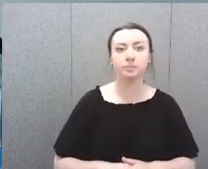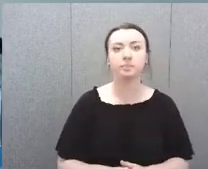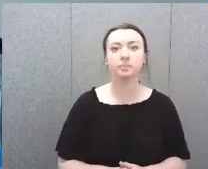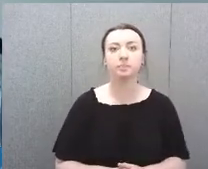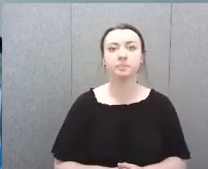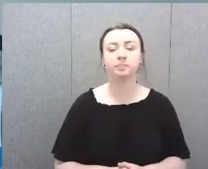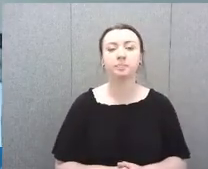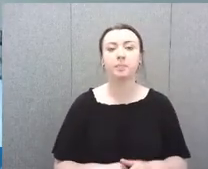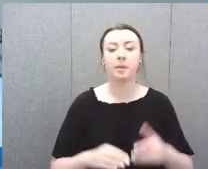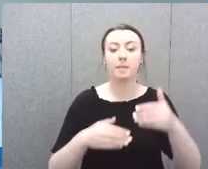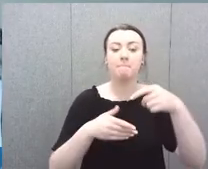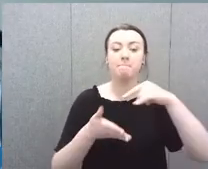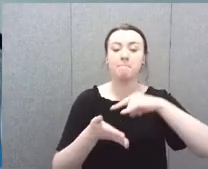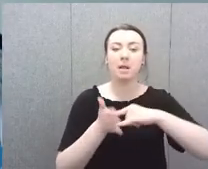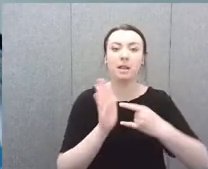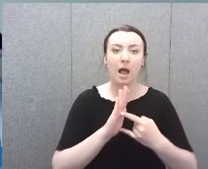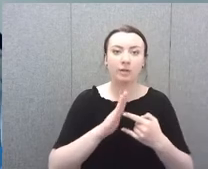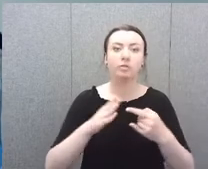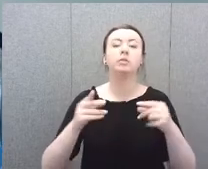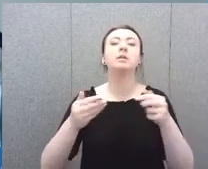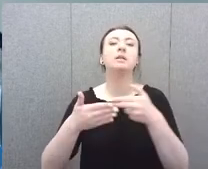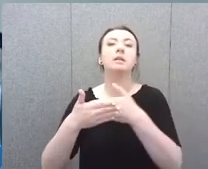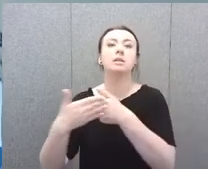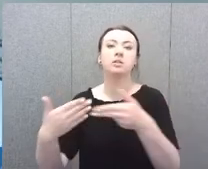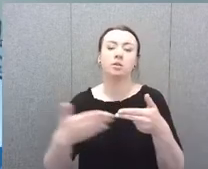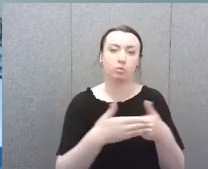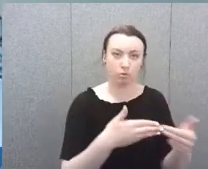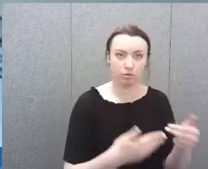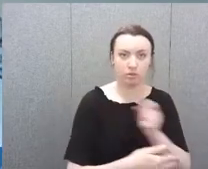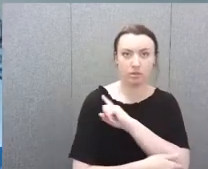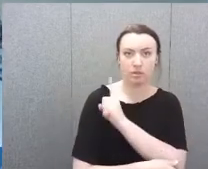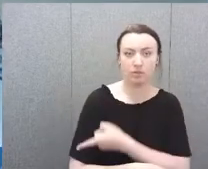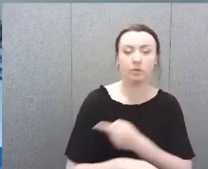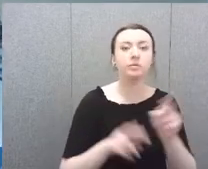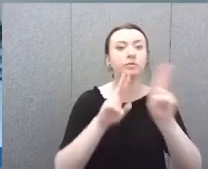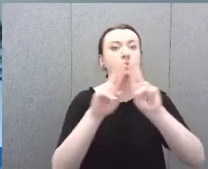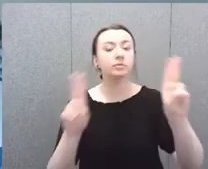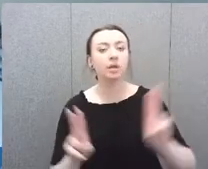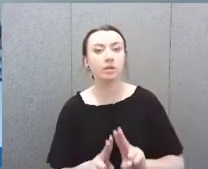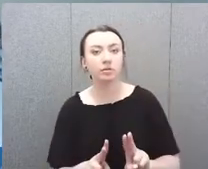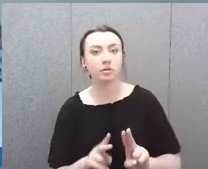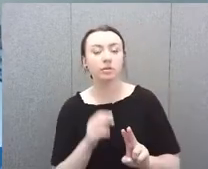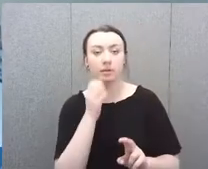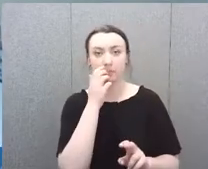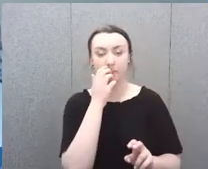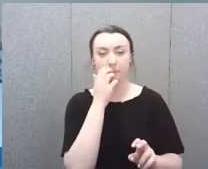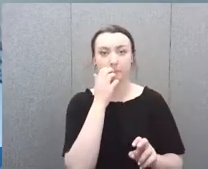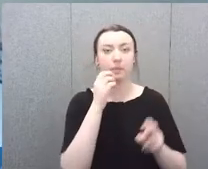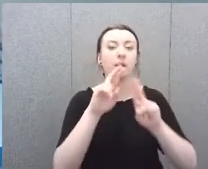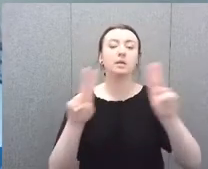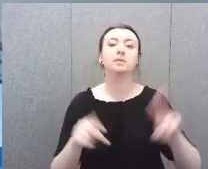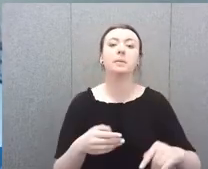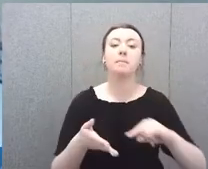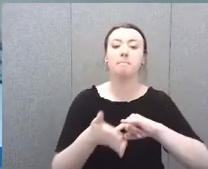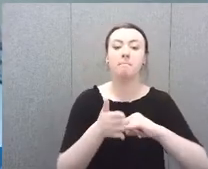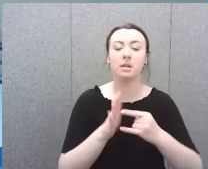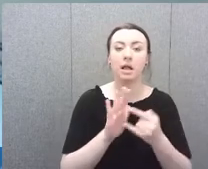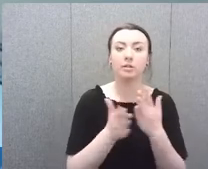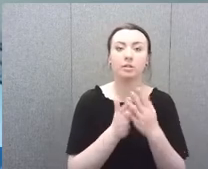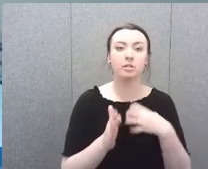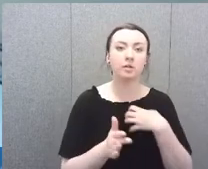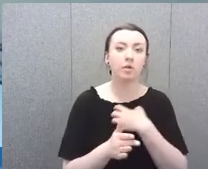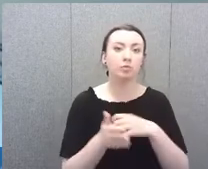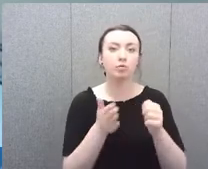является тоже частью нашего правительственного плана. Национальный план – это важный документ, который формирует